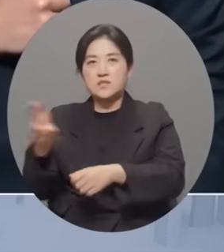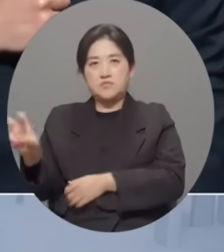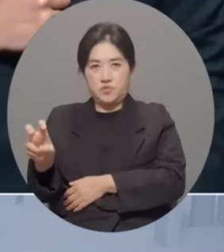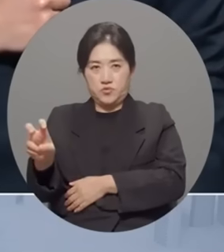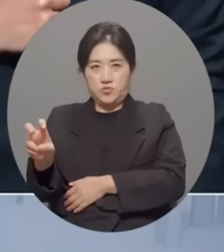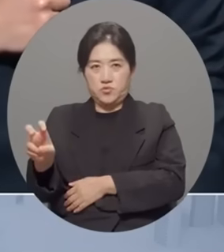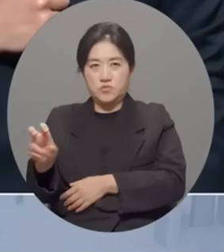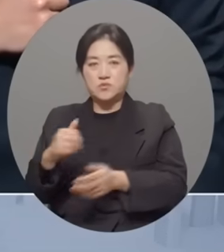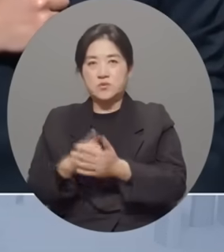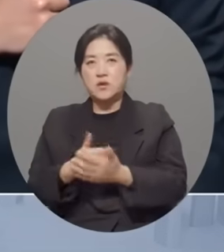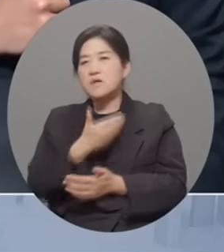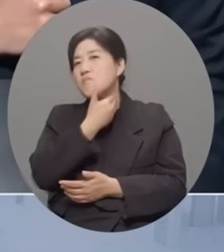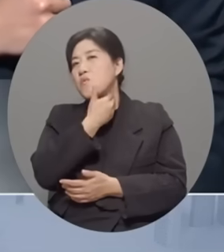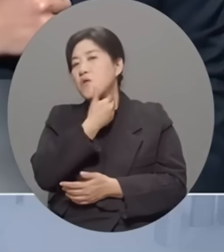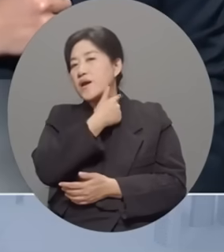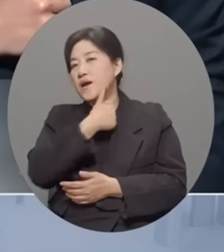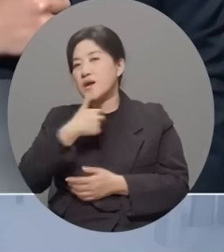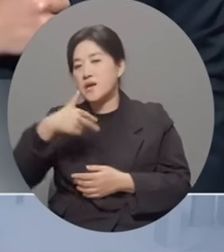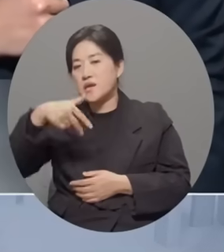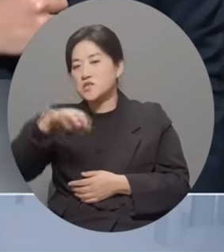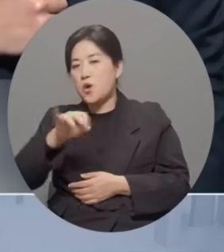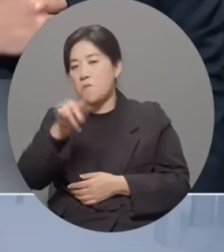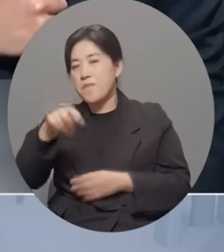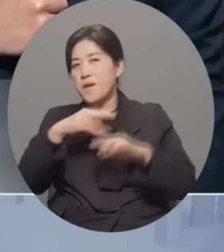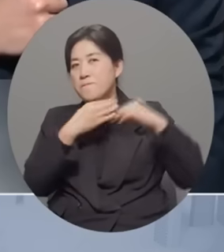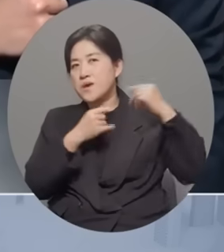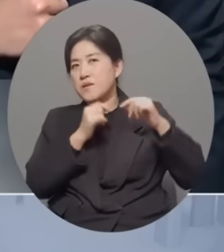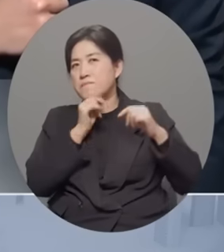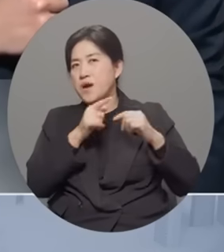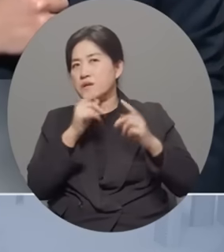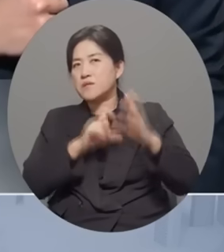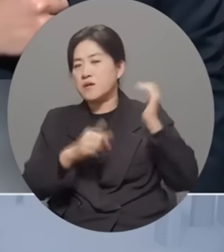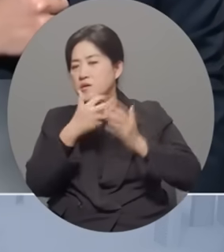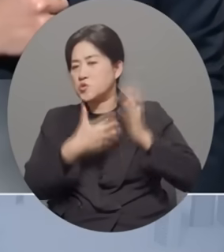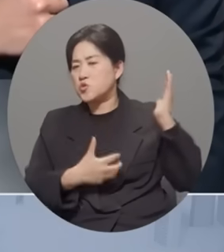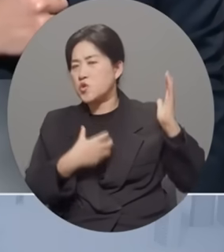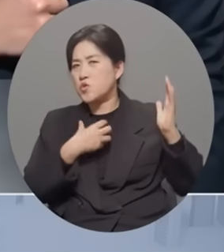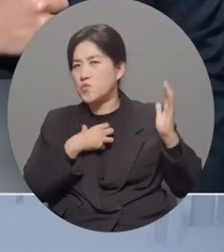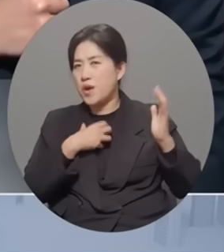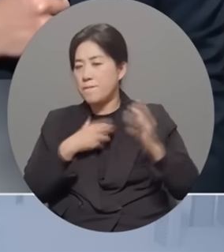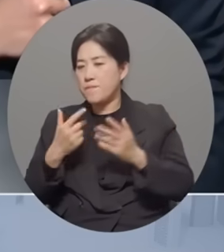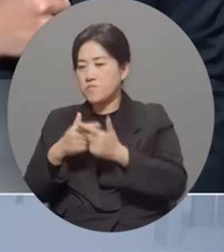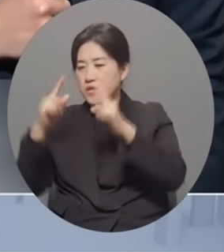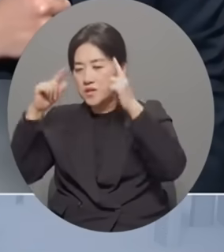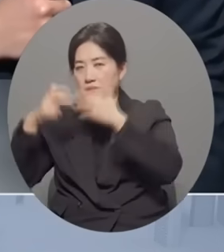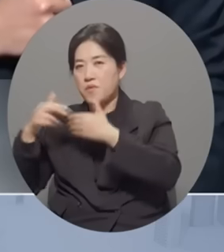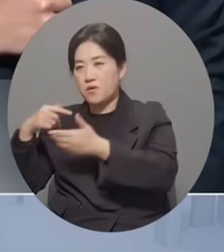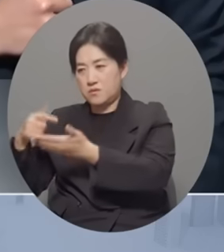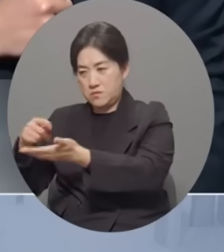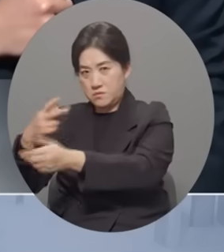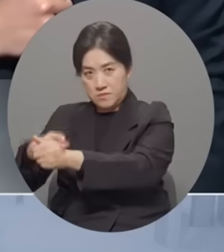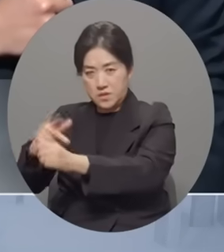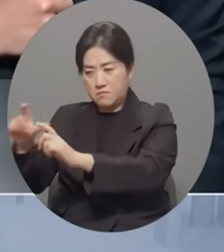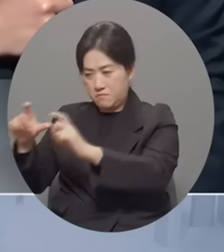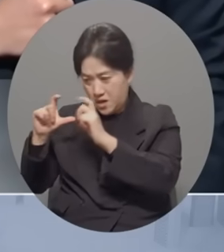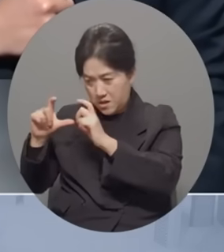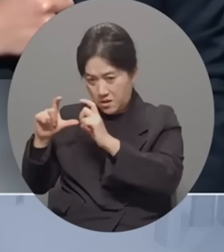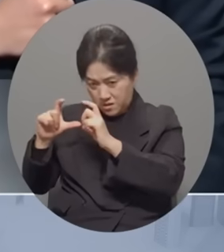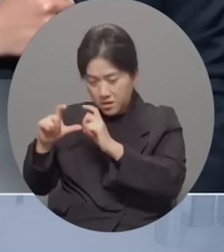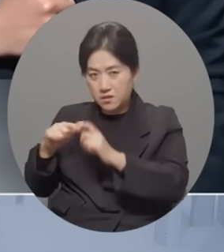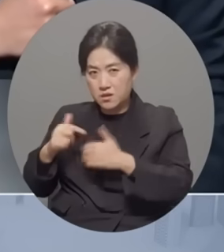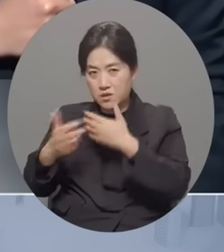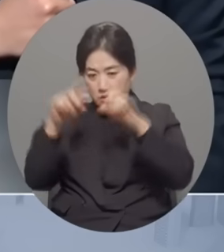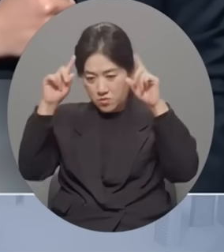20분쯤이었습니다. 목 부위 정맥이 손상돼서 추가 출혈이 의심된다는 부산대병원 의료진의 소견이 나왔고 여기로 옮겨진